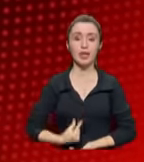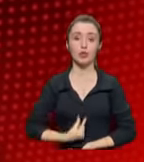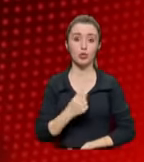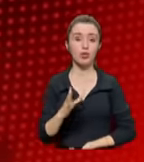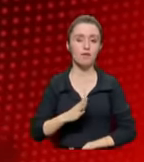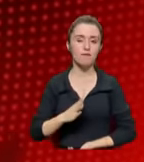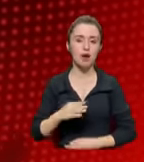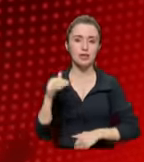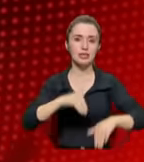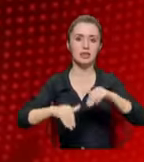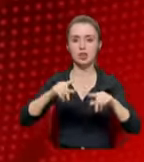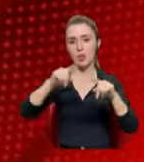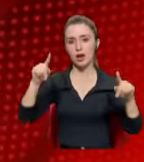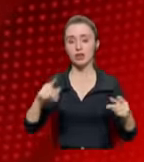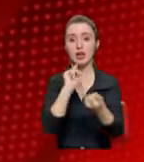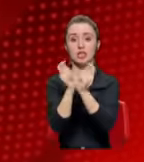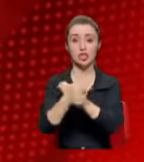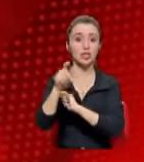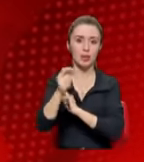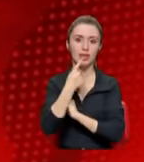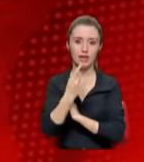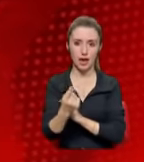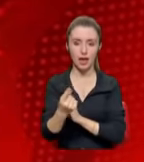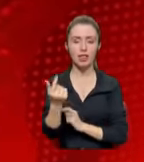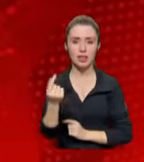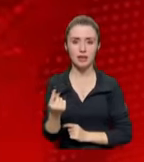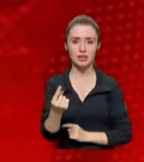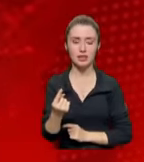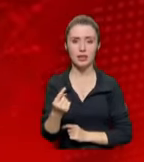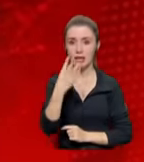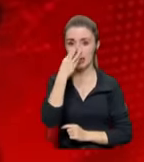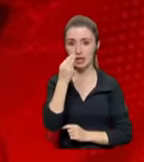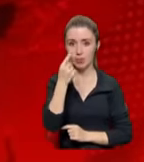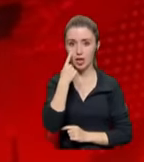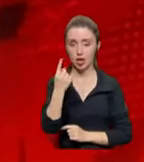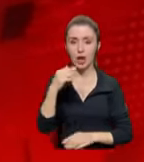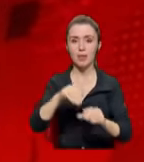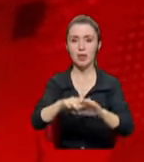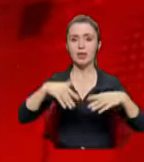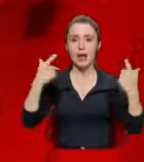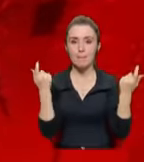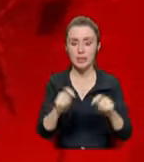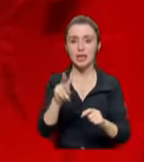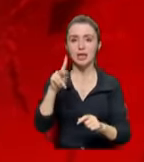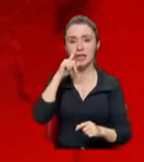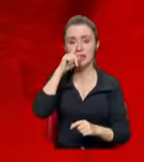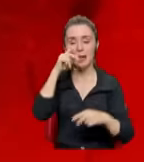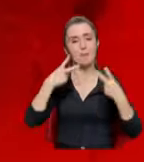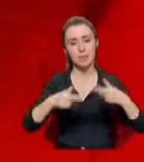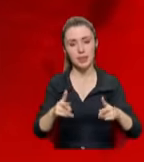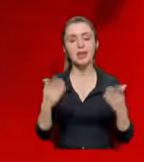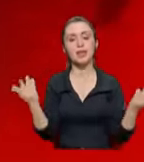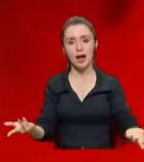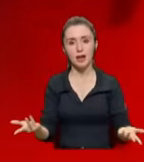vardı açıkçası seçime kadar bir değişiklik yapılır diye En azından yani ikramiyelerde meclis kapandı 2 Nisan'da açılacak